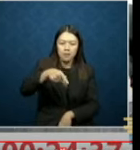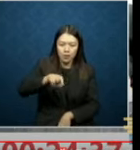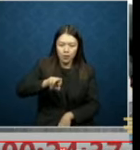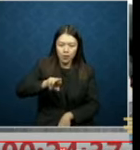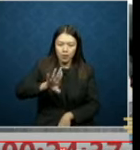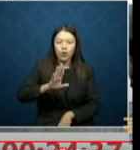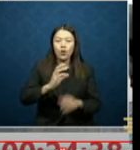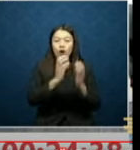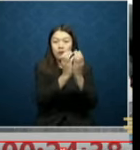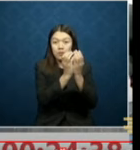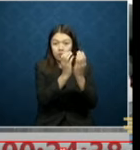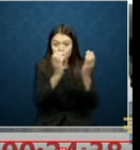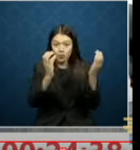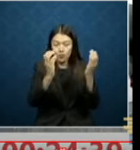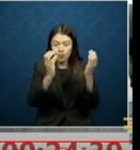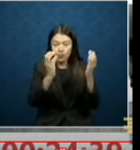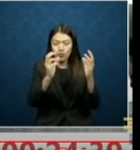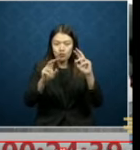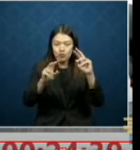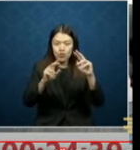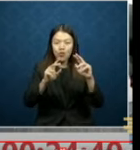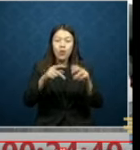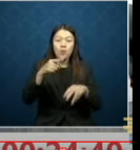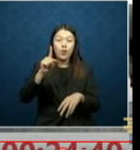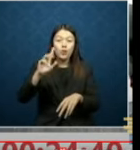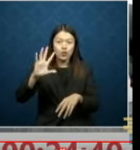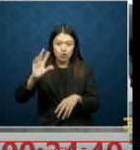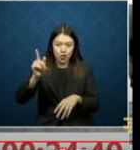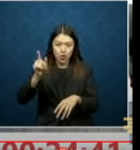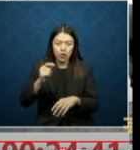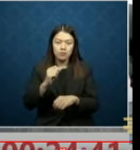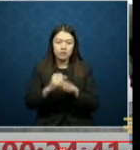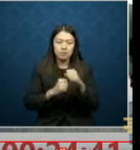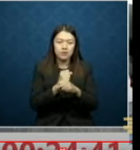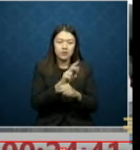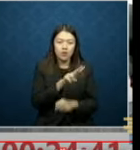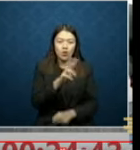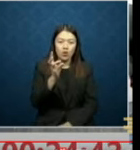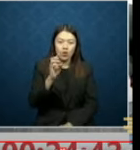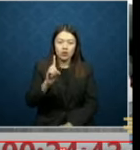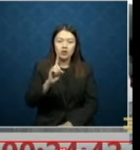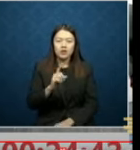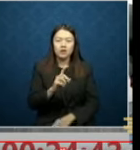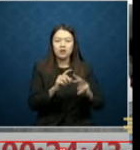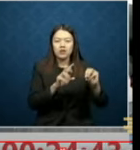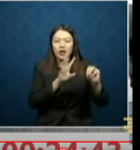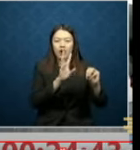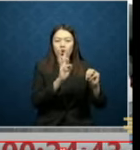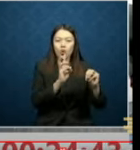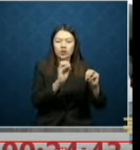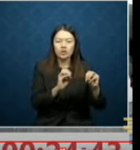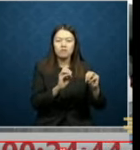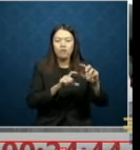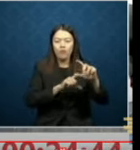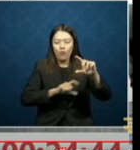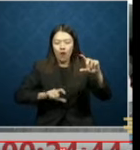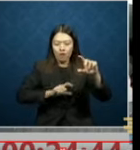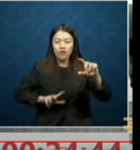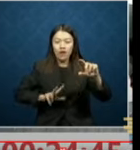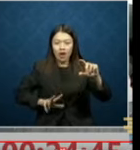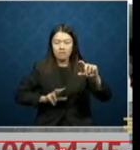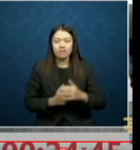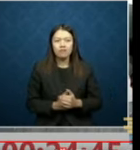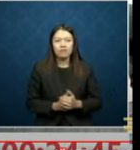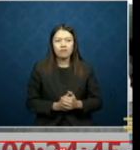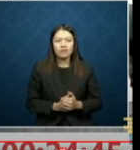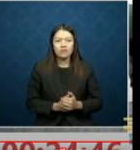อบรัฐธรรมนูญว่าด้วยการป้องกันและปราบปรามการทุจริตพ.ศ. 2561มาตรา60วรรค3นะครับผมมักจ